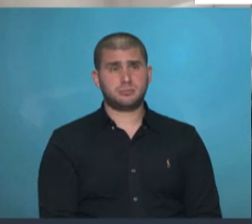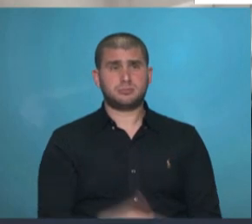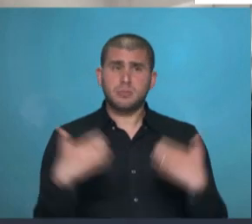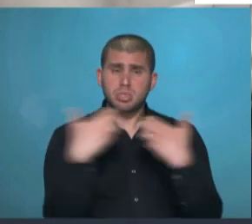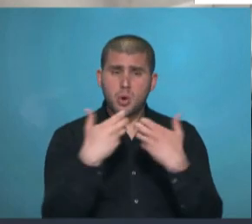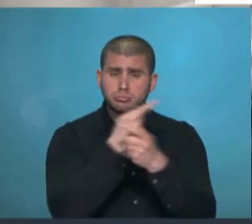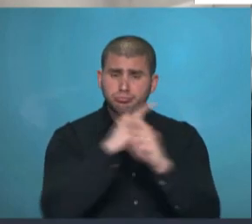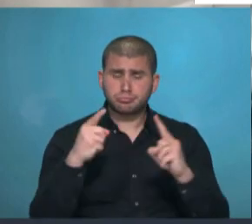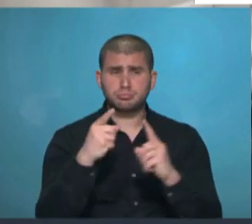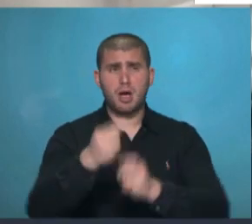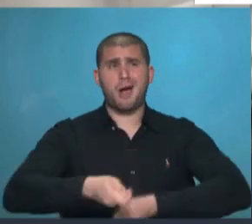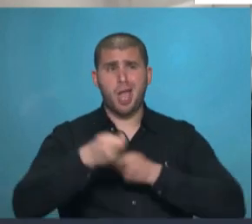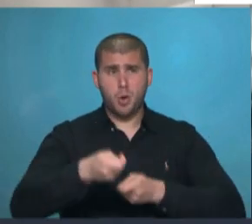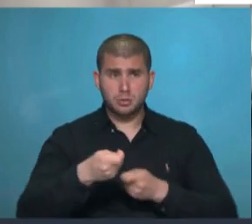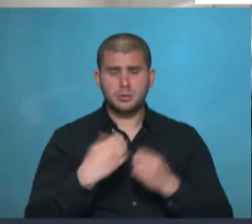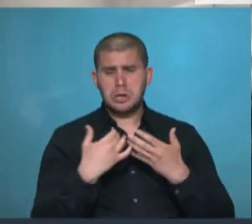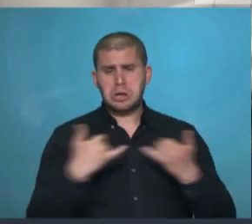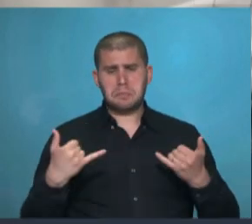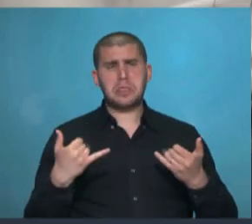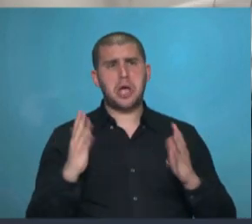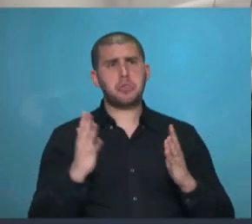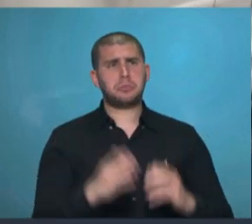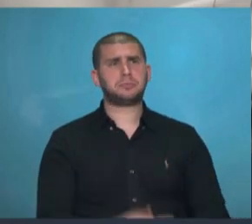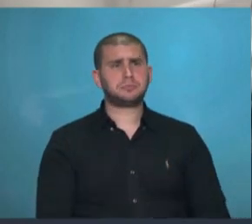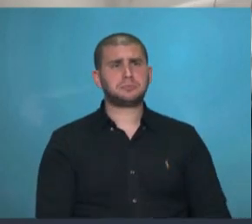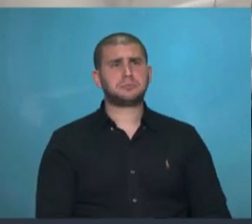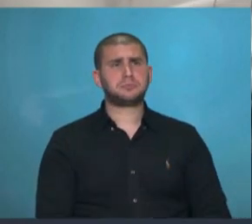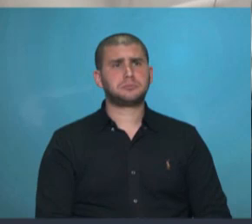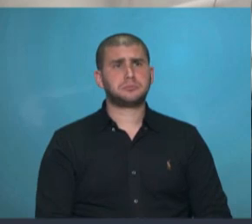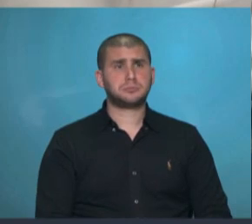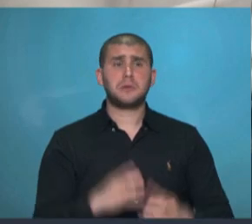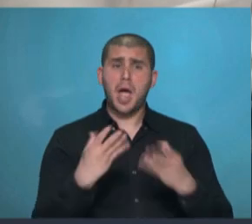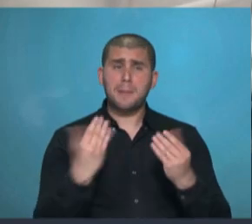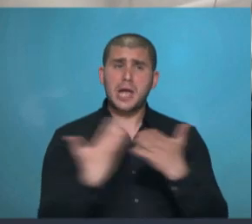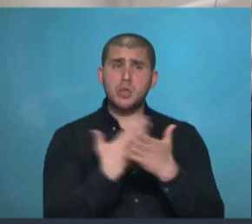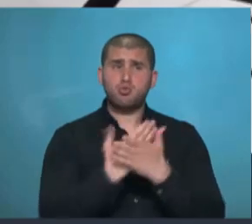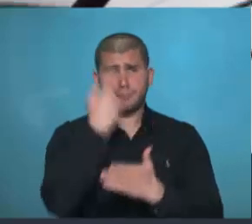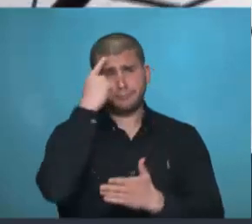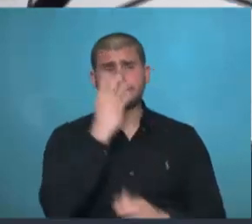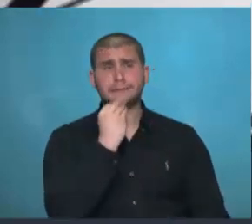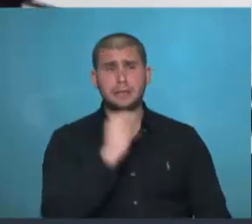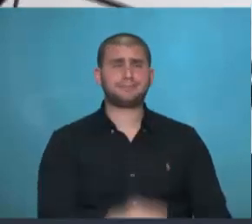معارض زراعيه من الواحد بطور حاله في مستجدات جديدة بتصير.